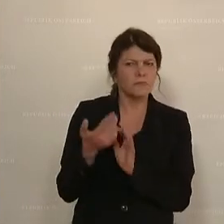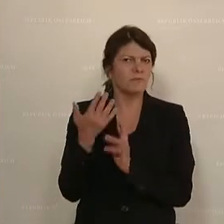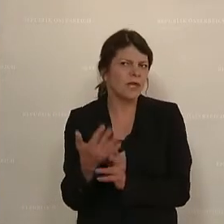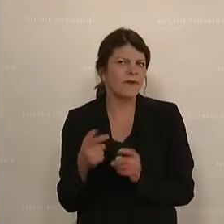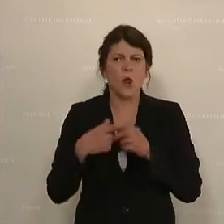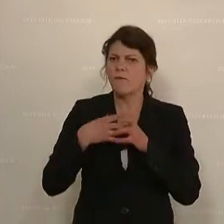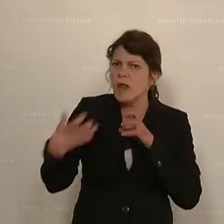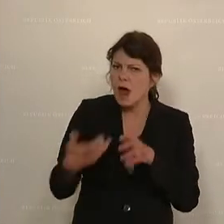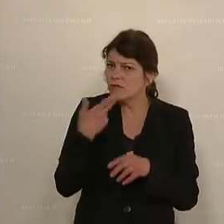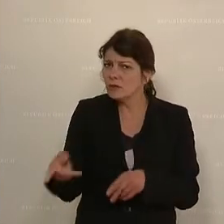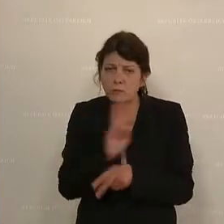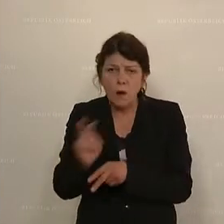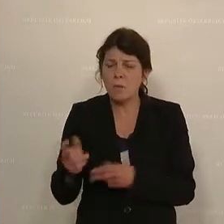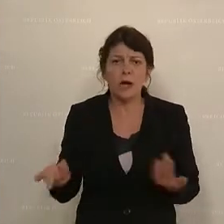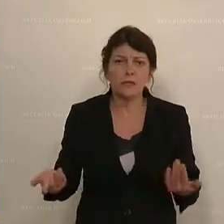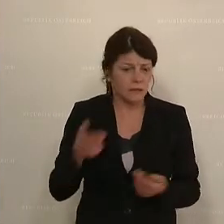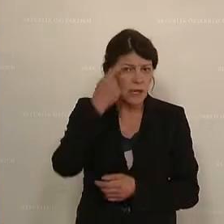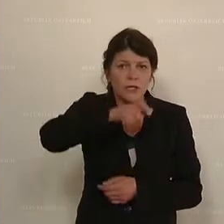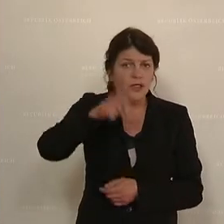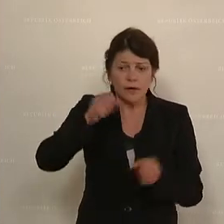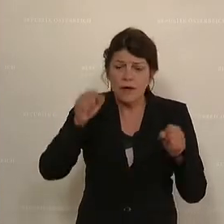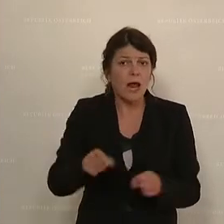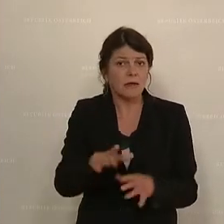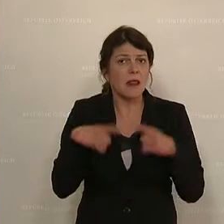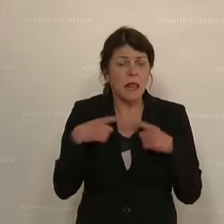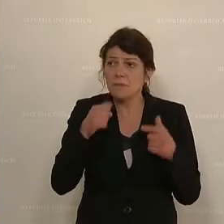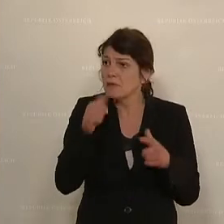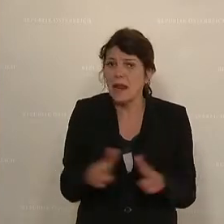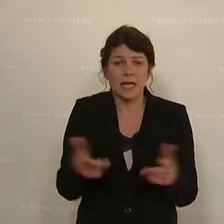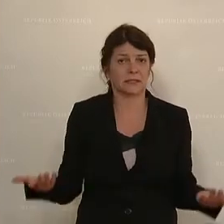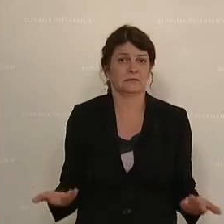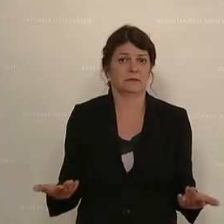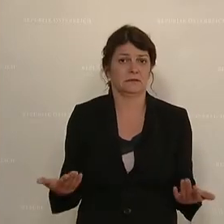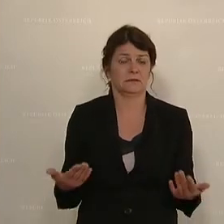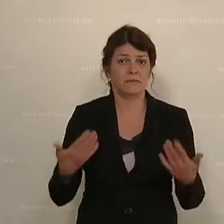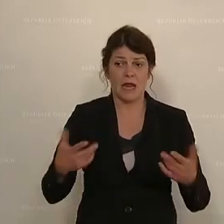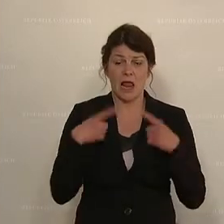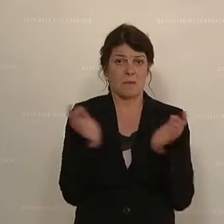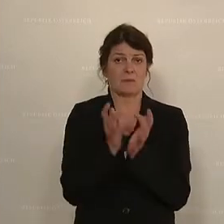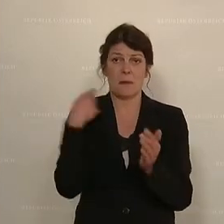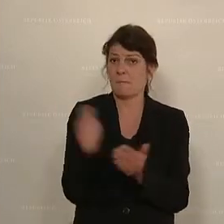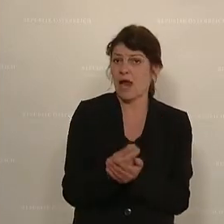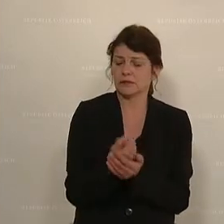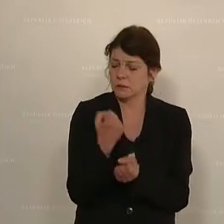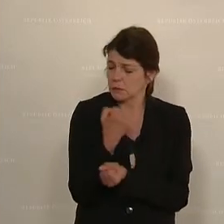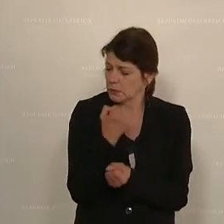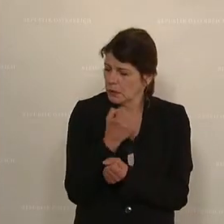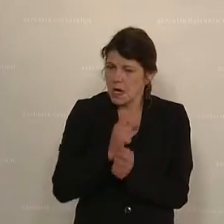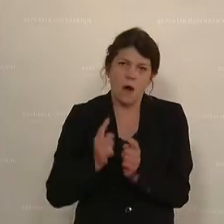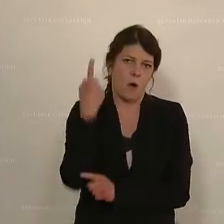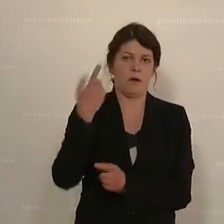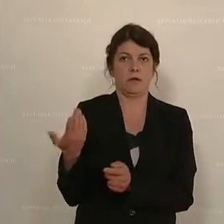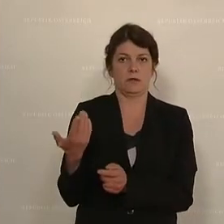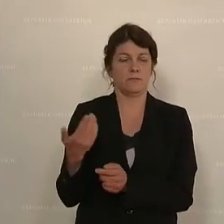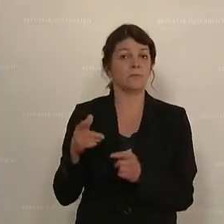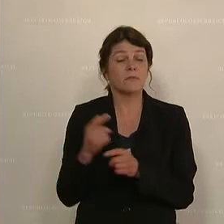Sie denn noch beobachten? Die Menschen können sich wirklich ihr Leben nicht mehr leisten. Die Lebensmittelpreise sind so exorbitant hoch,